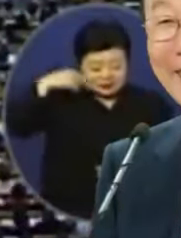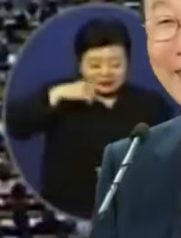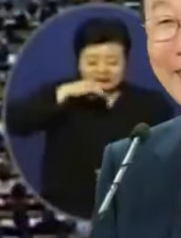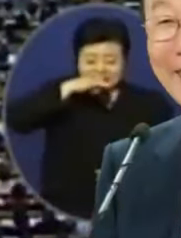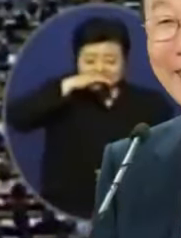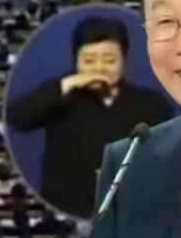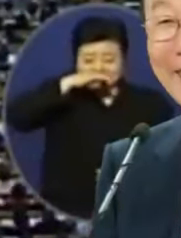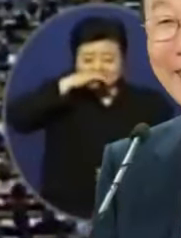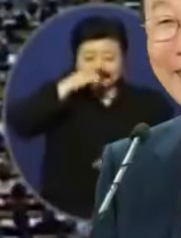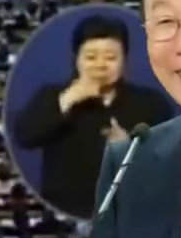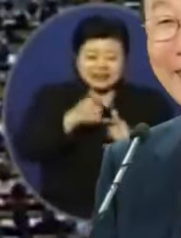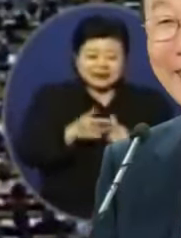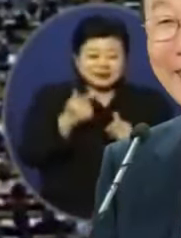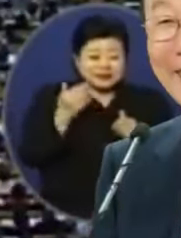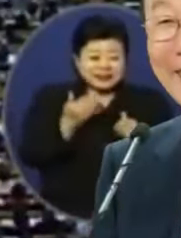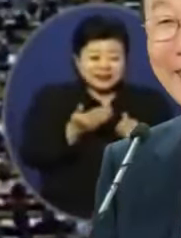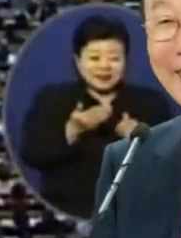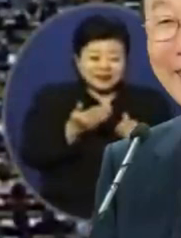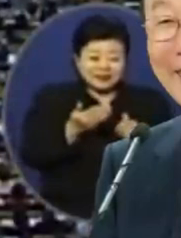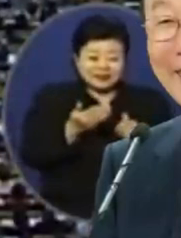것입니다. 예수님께서는